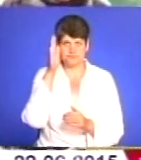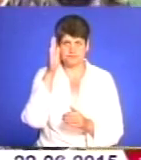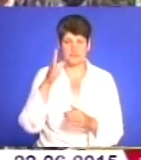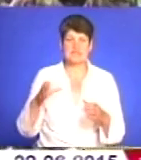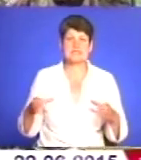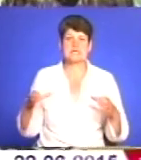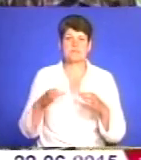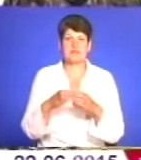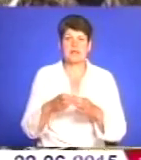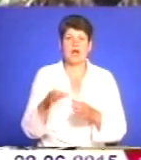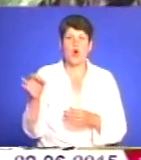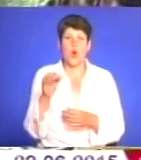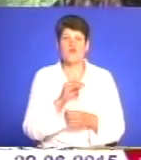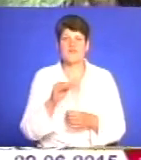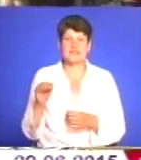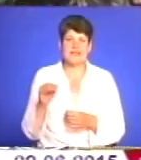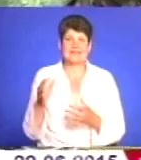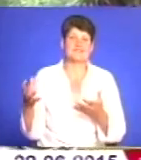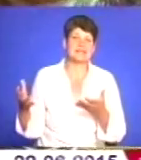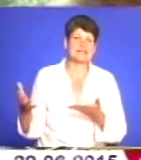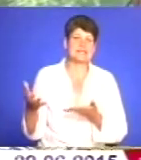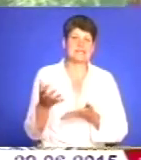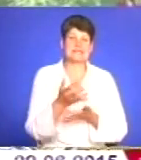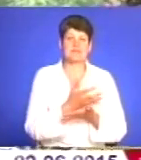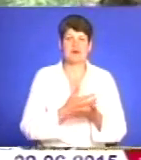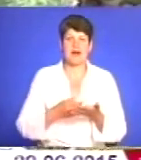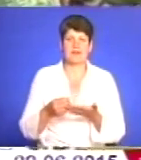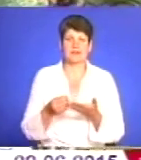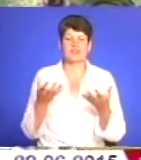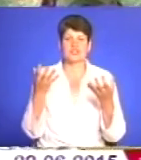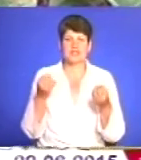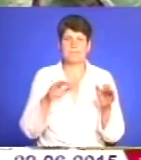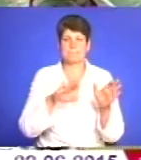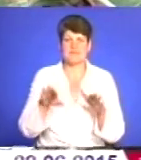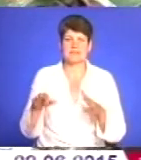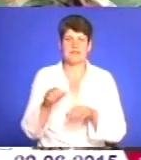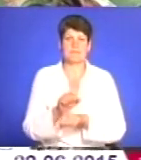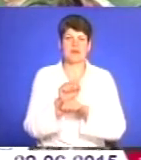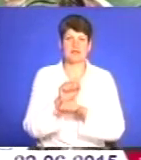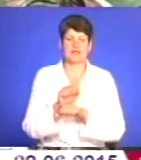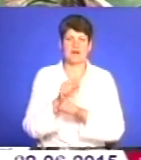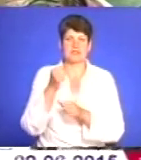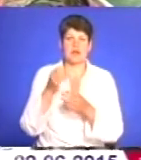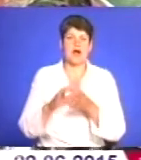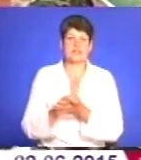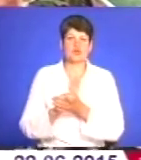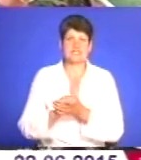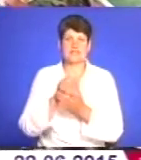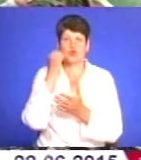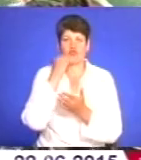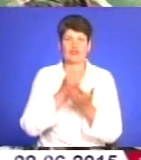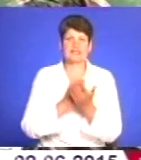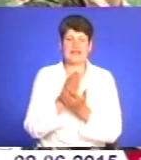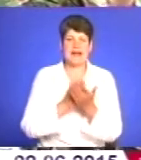Спілка офіцерів зібрала ще після Майдану зразу асоціацію ветеранських організацій, куди